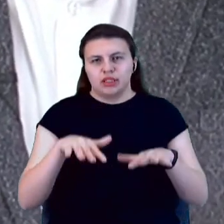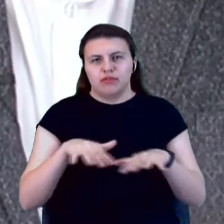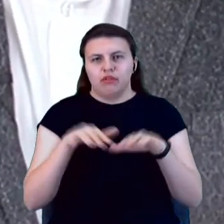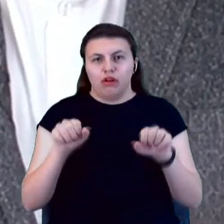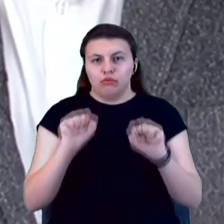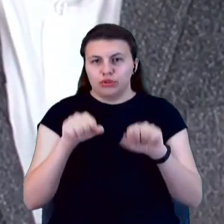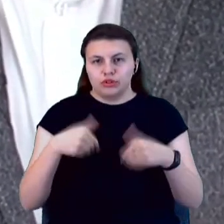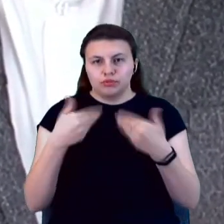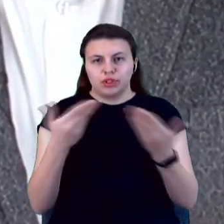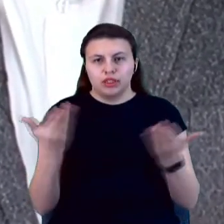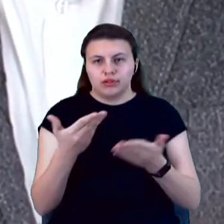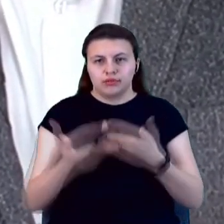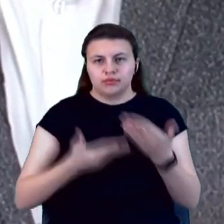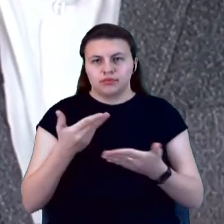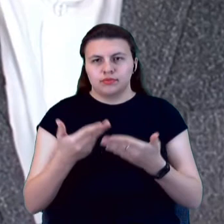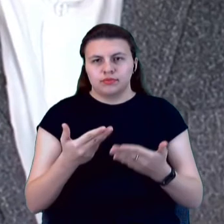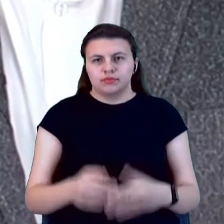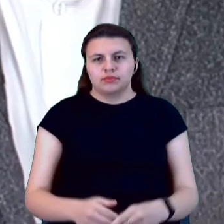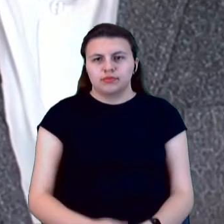запропонувати якісь кроки? Півтори